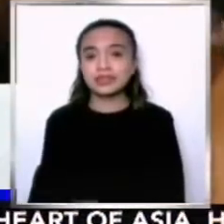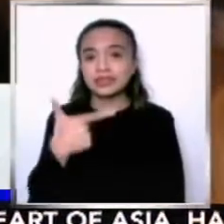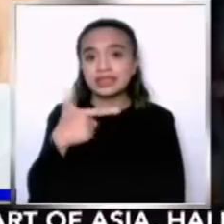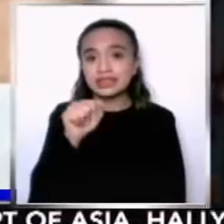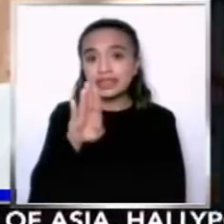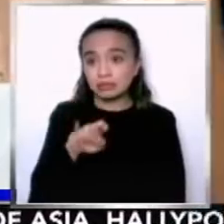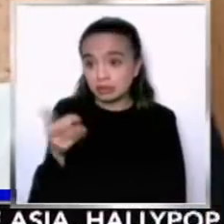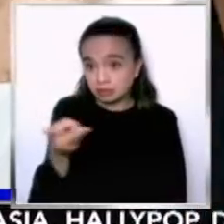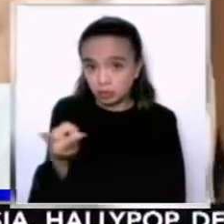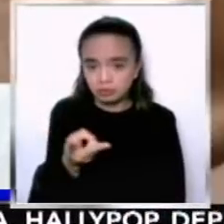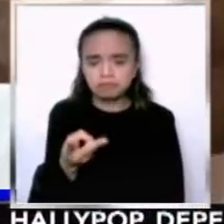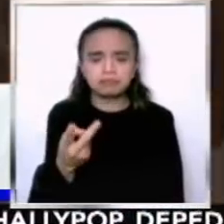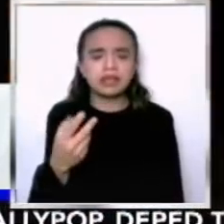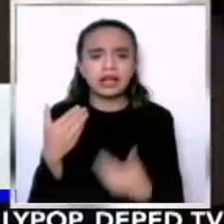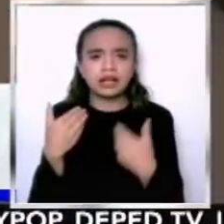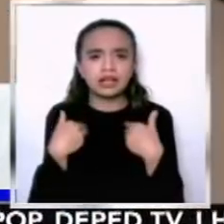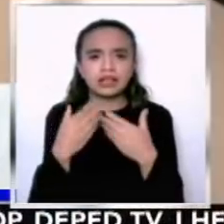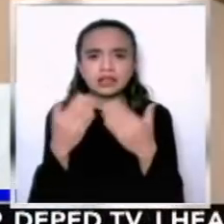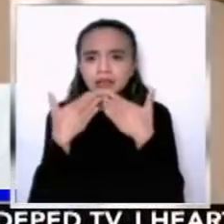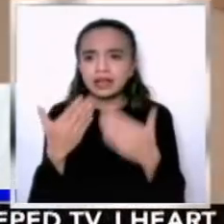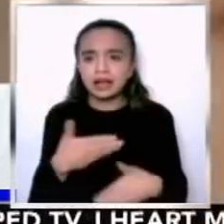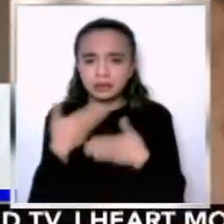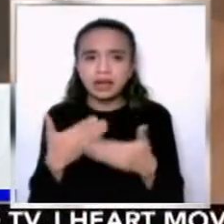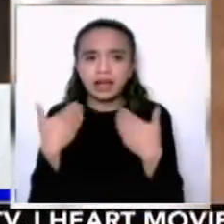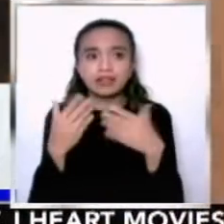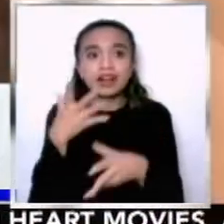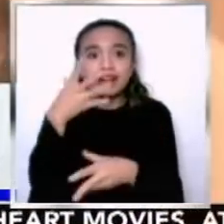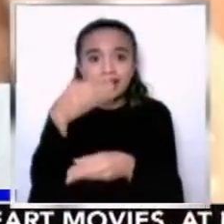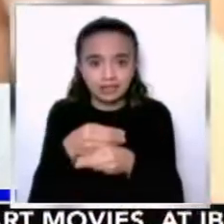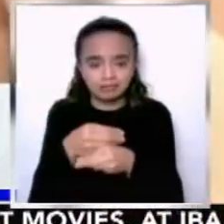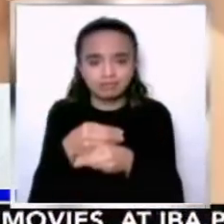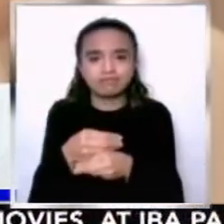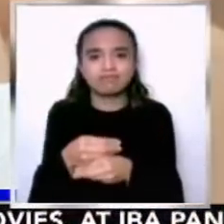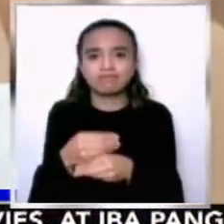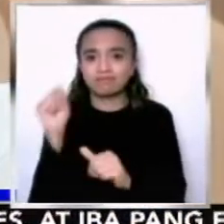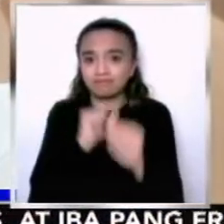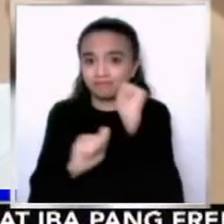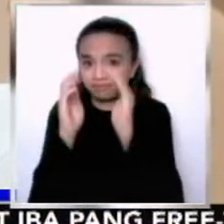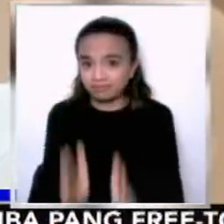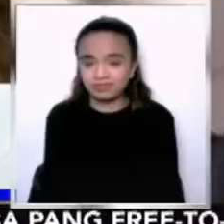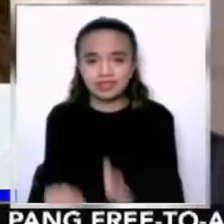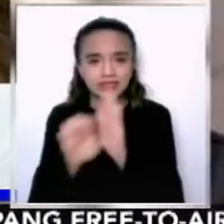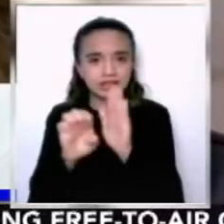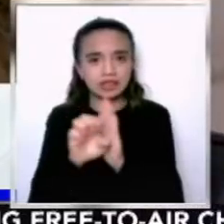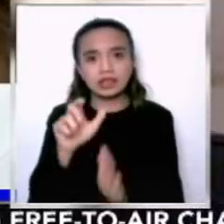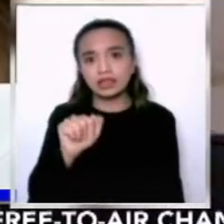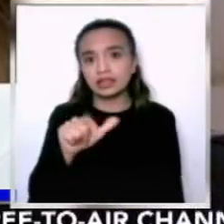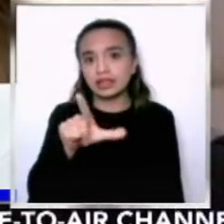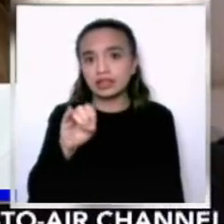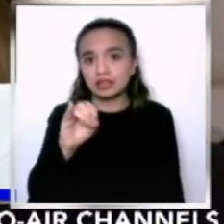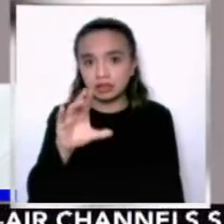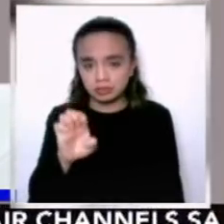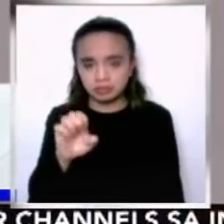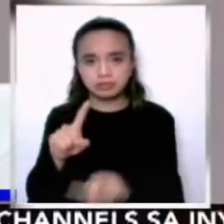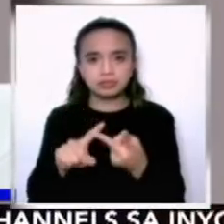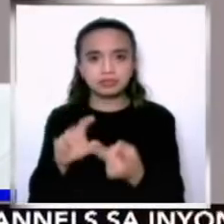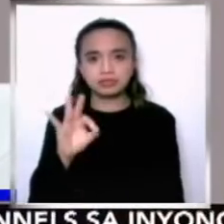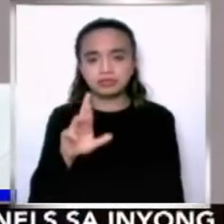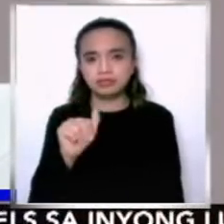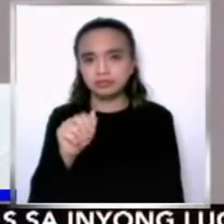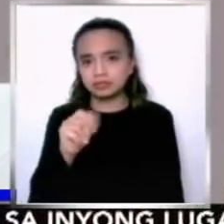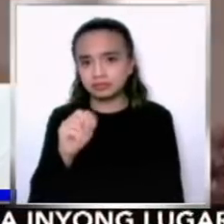nadagdagan sila ng mga bagong kasama sa First Lady, katulad nina Alice Dixon, Francine Prieto,